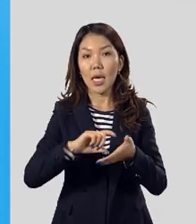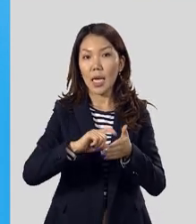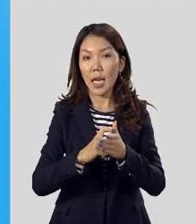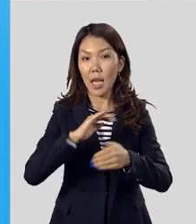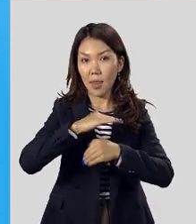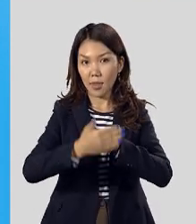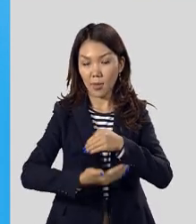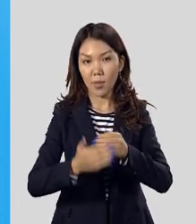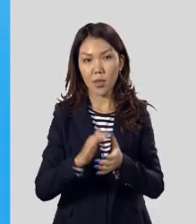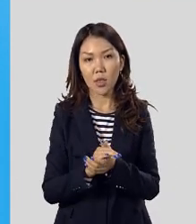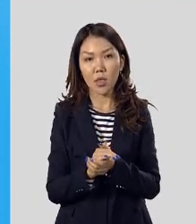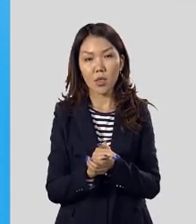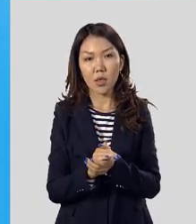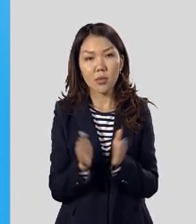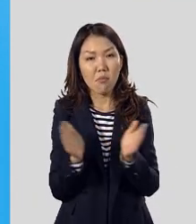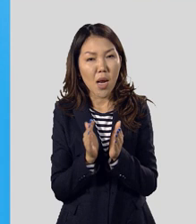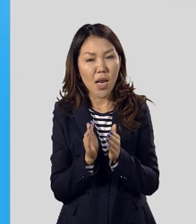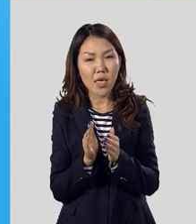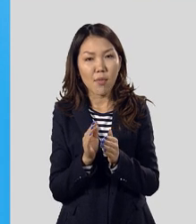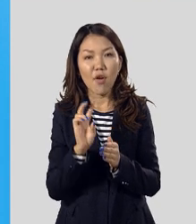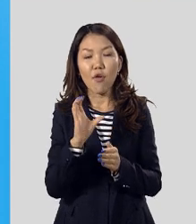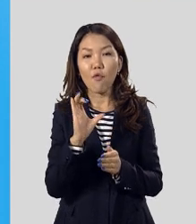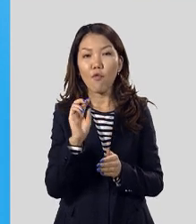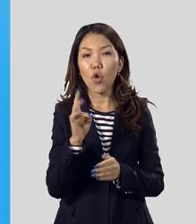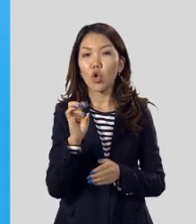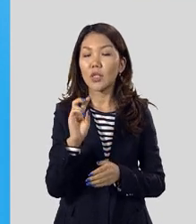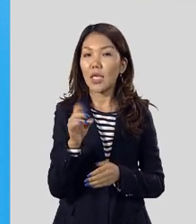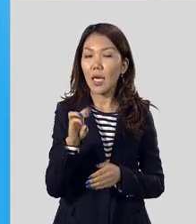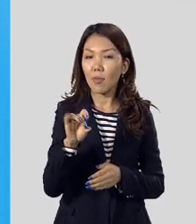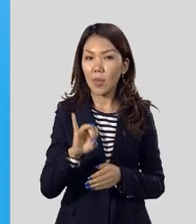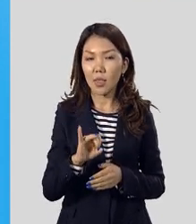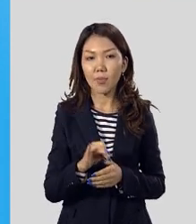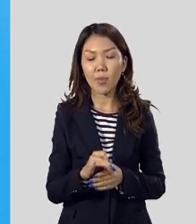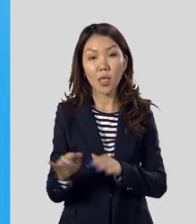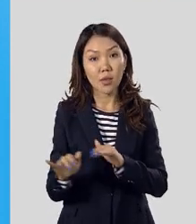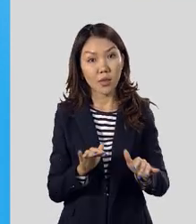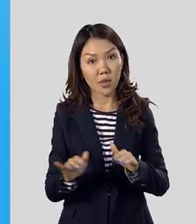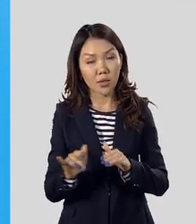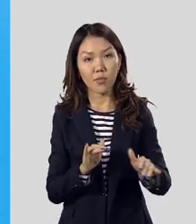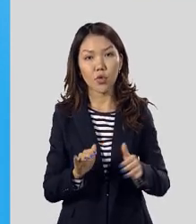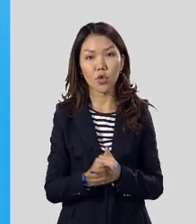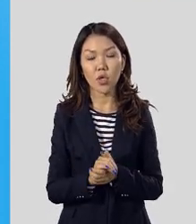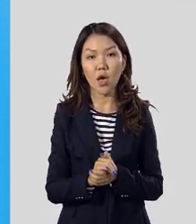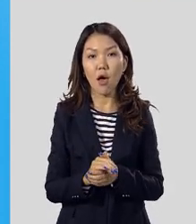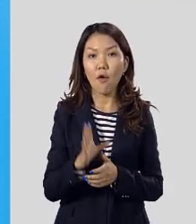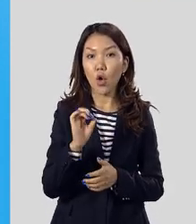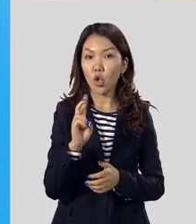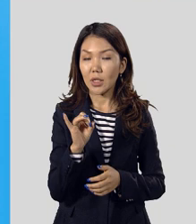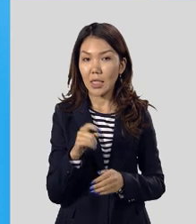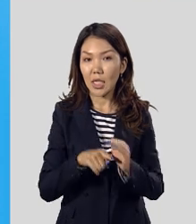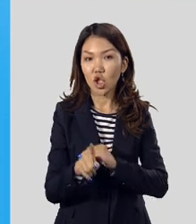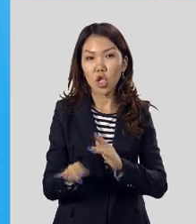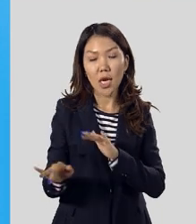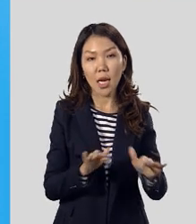крошечными волосками. Под действием волн жидкости волоски начинают колебаться,